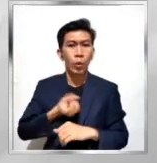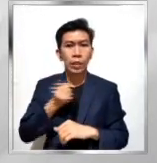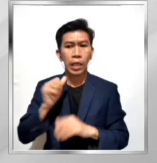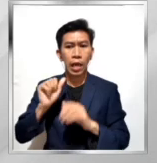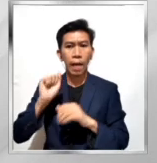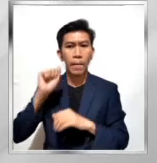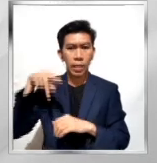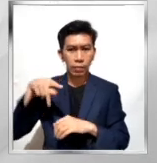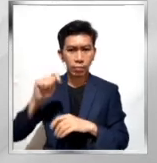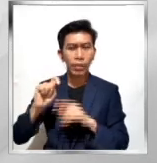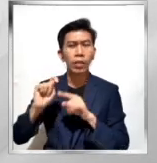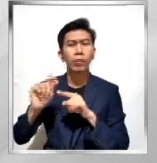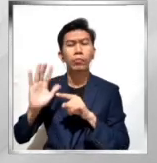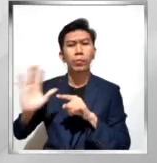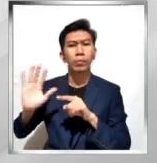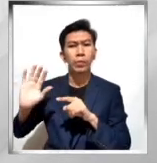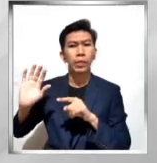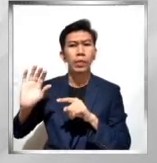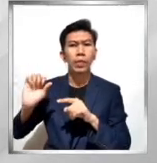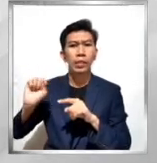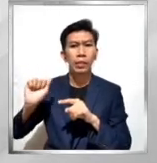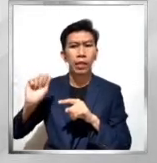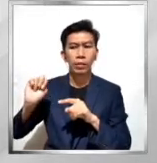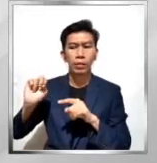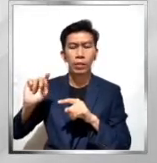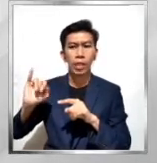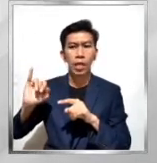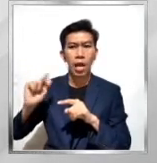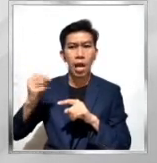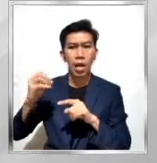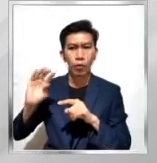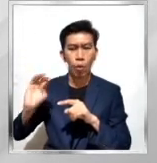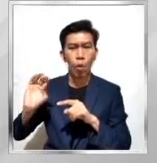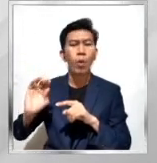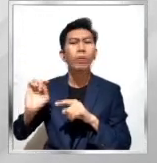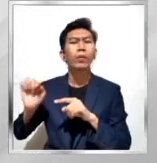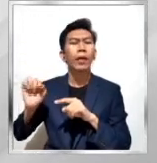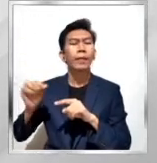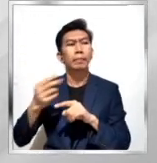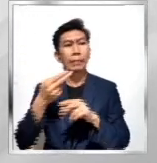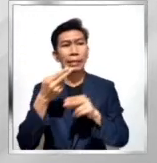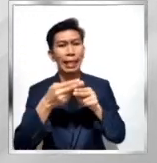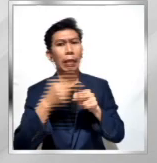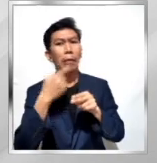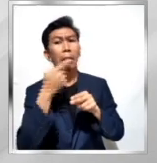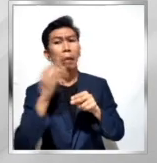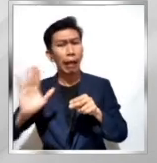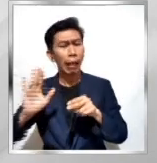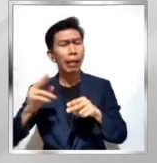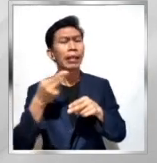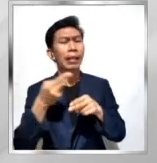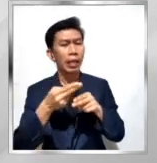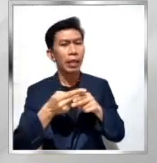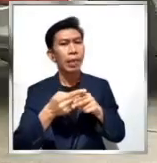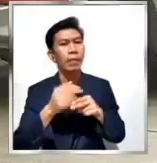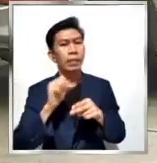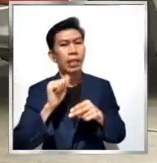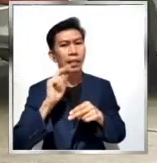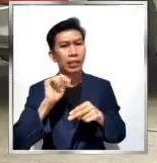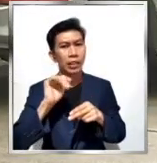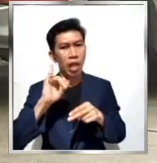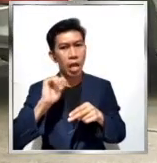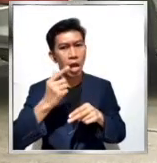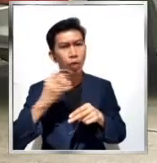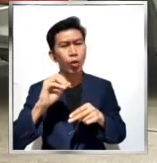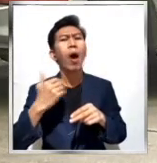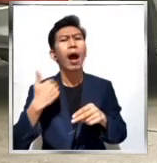ni Manuel Santiago, siya raw po ay nagpakilala si Manuel Santiago at meron pong ID na pinakita po, sir. Kay